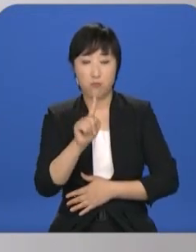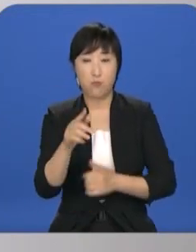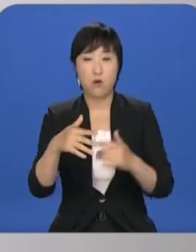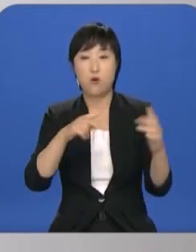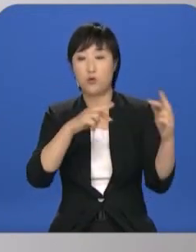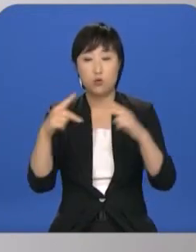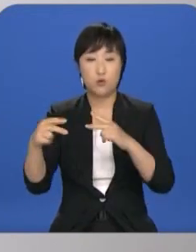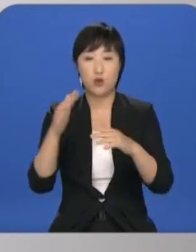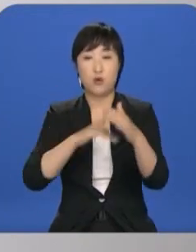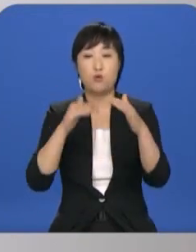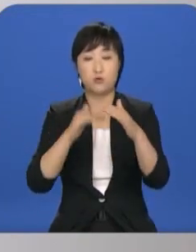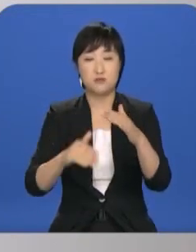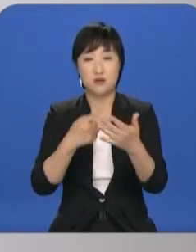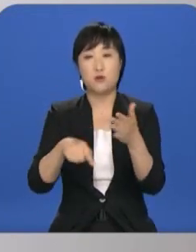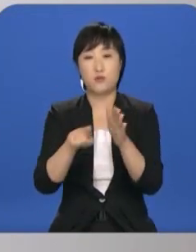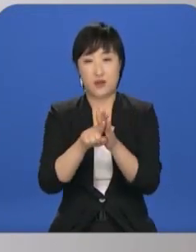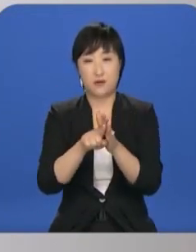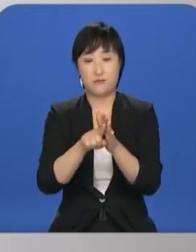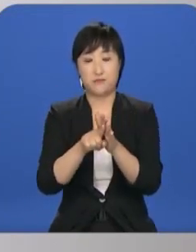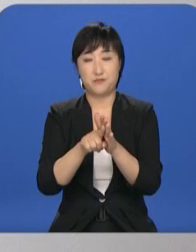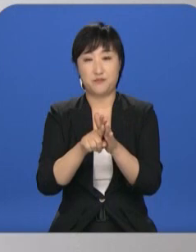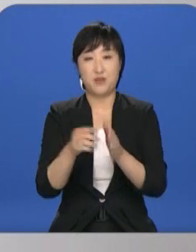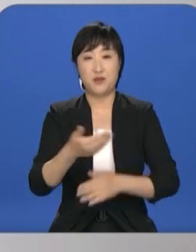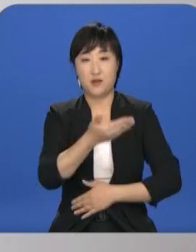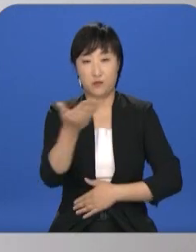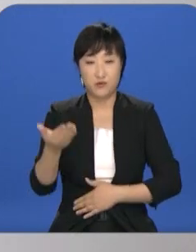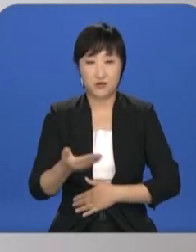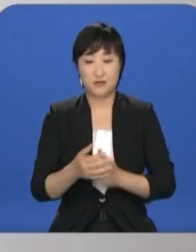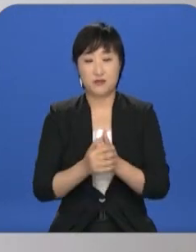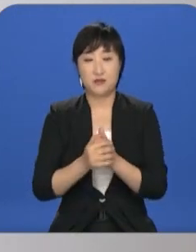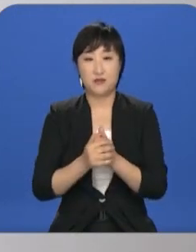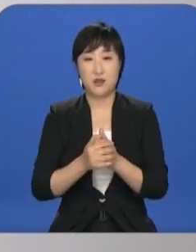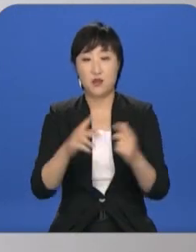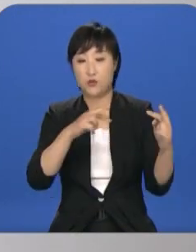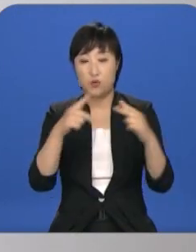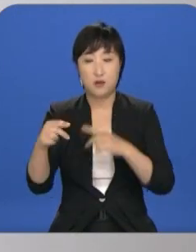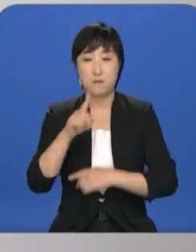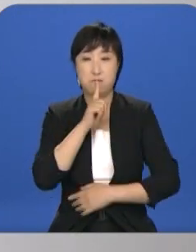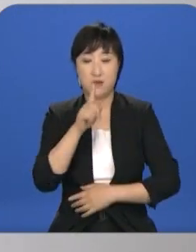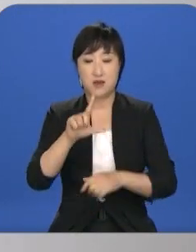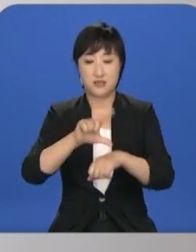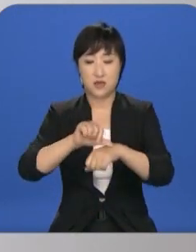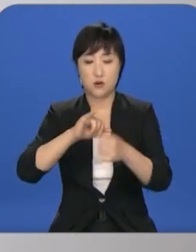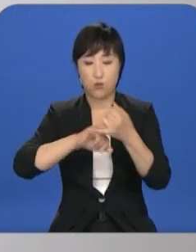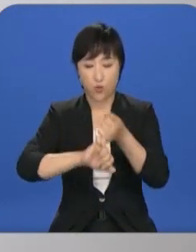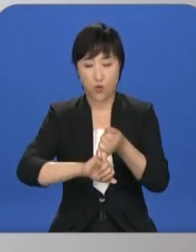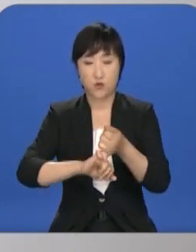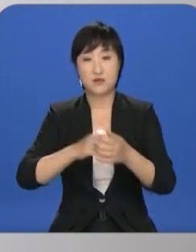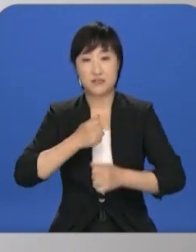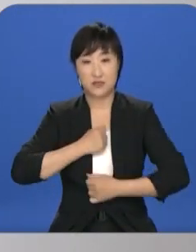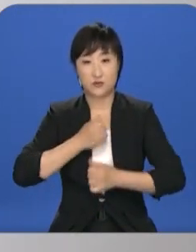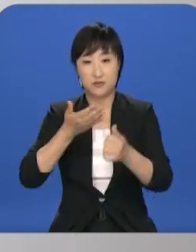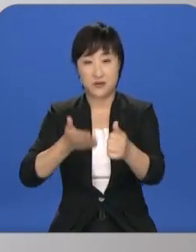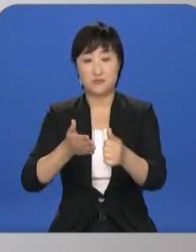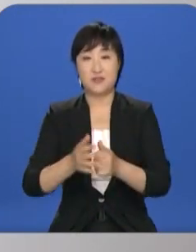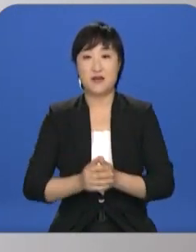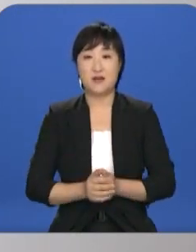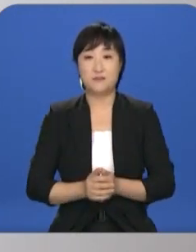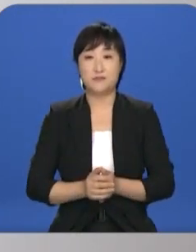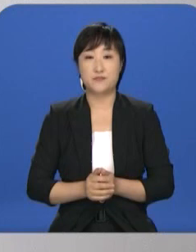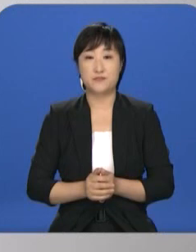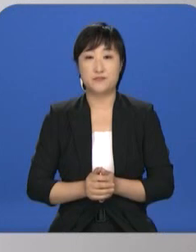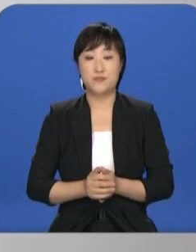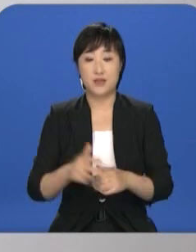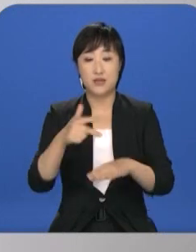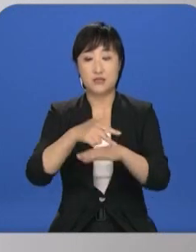토론 진행의 공정성을 위한 것입니다. 후보자들께서는 원활한 토론 진행을 위해 발언 시간을 꼭 지켜주시기 바랍니다.